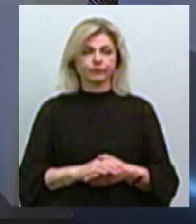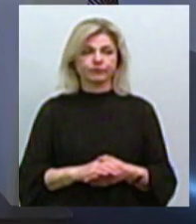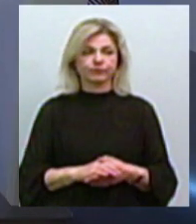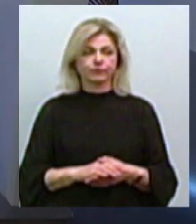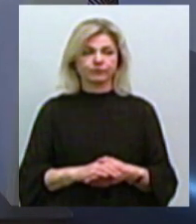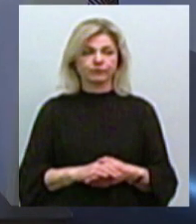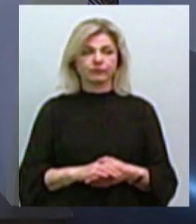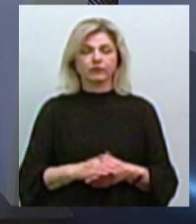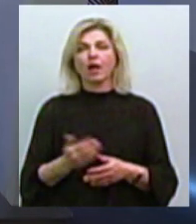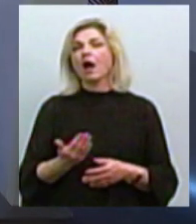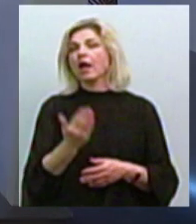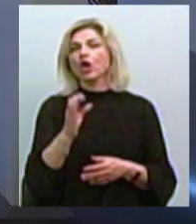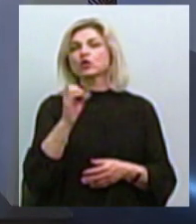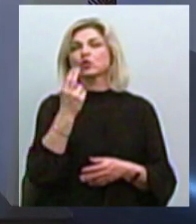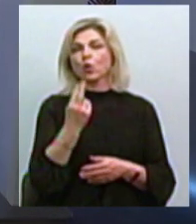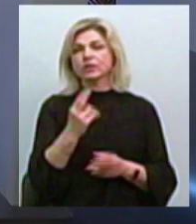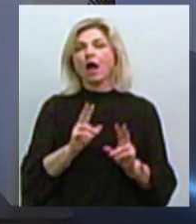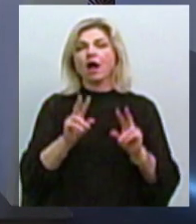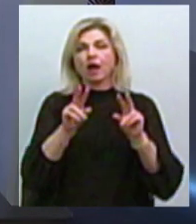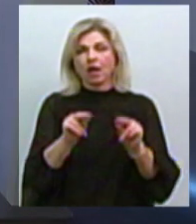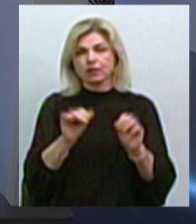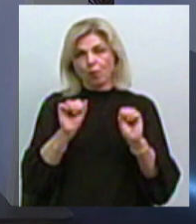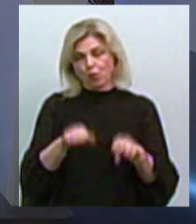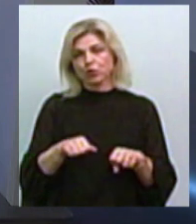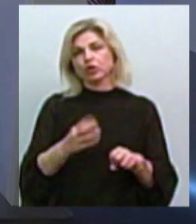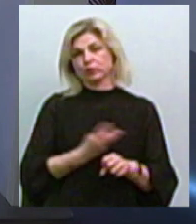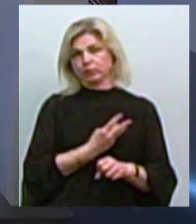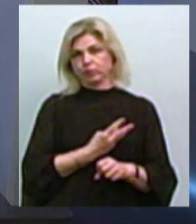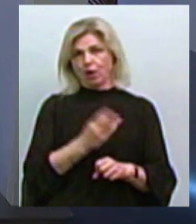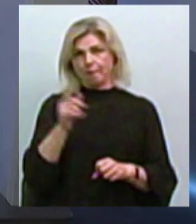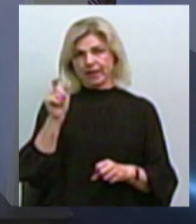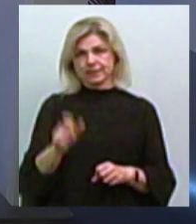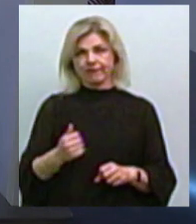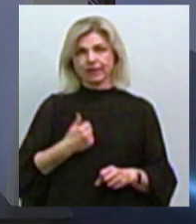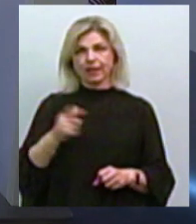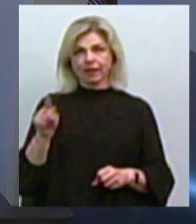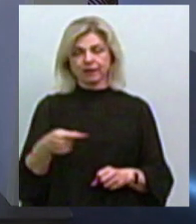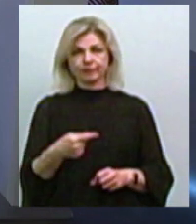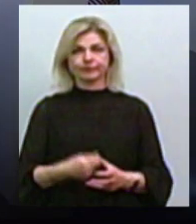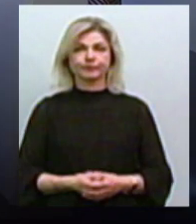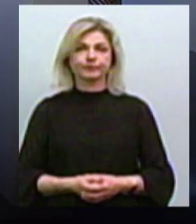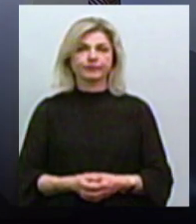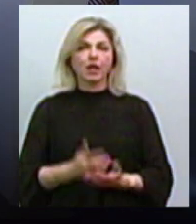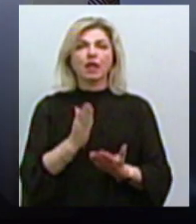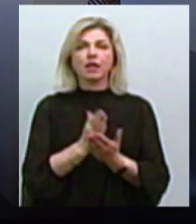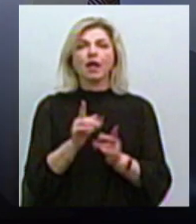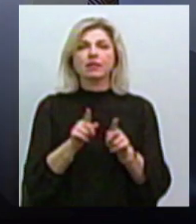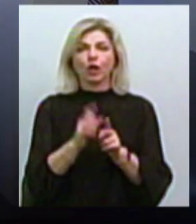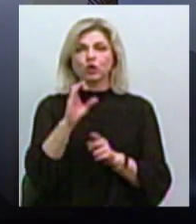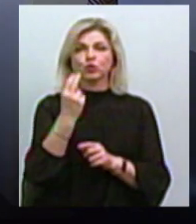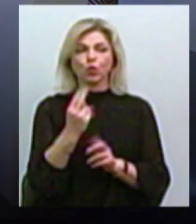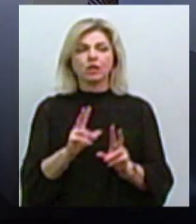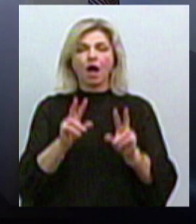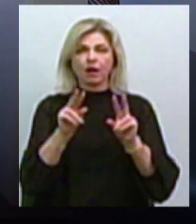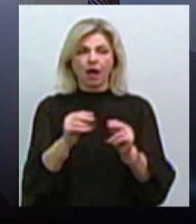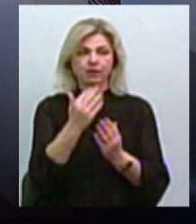А на які соціальні гарантії може розраховувати призовник? Є перелік таких соціальних гарантій.